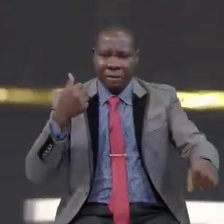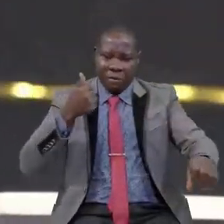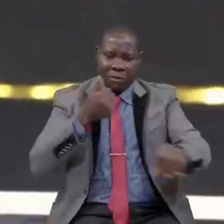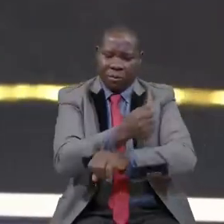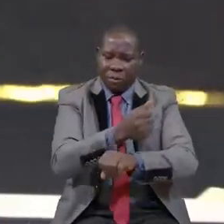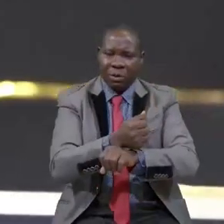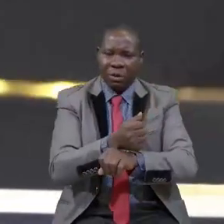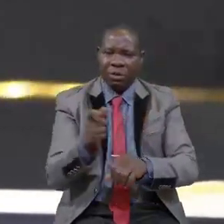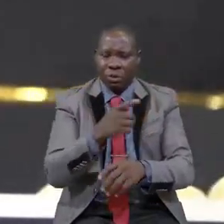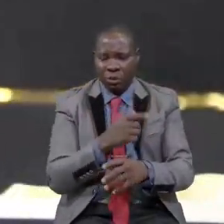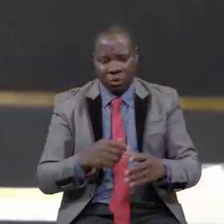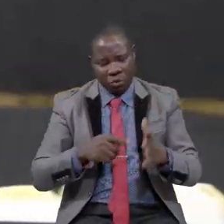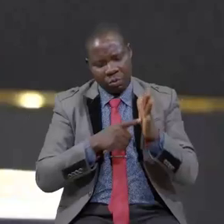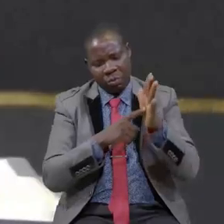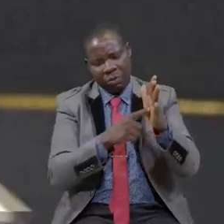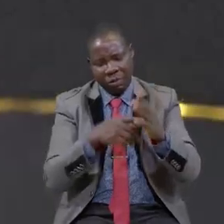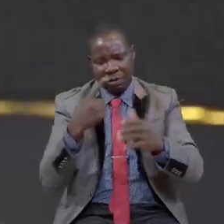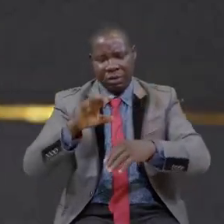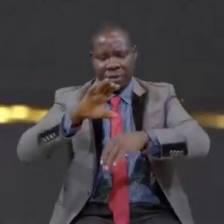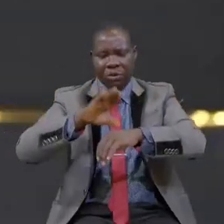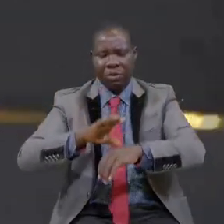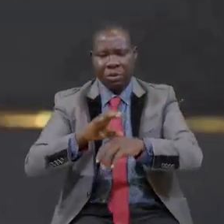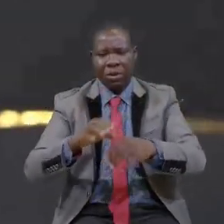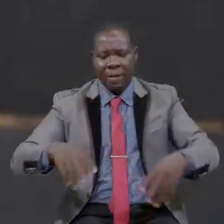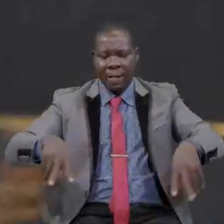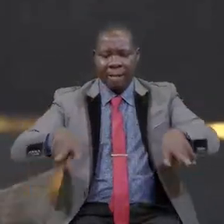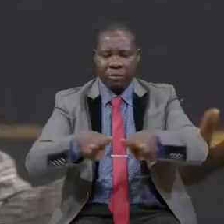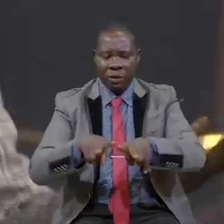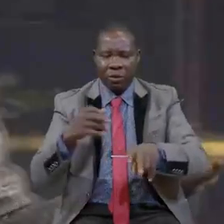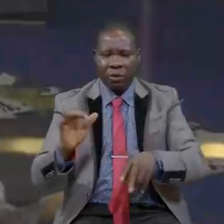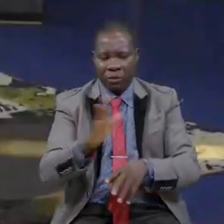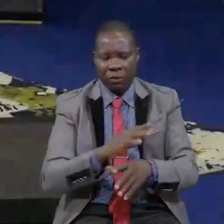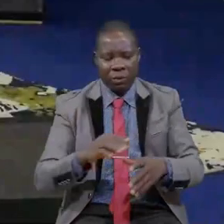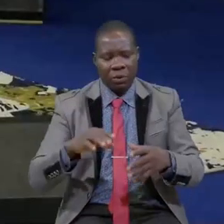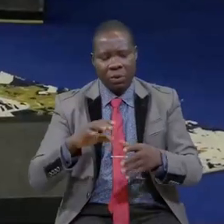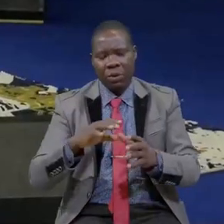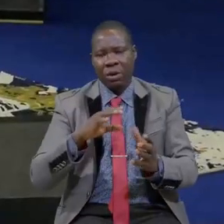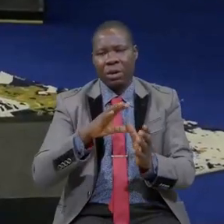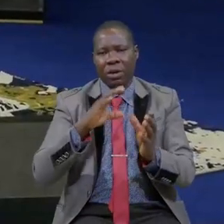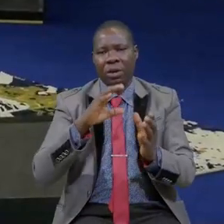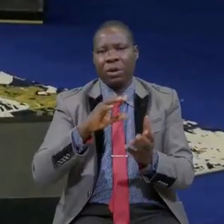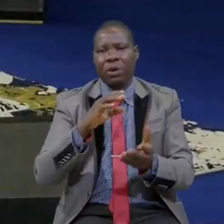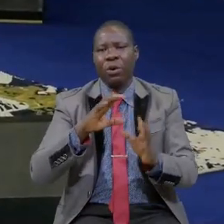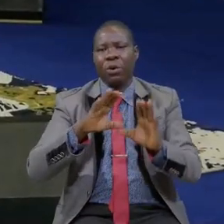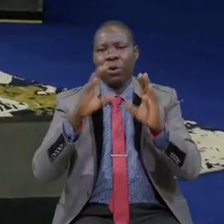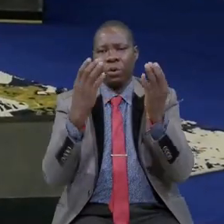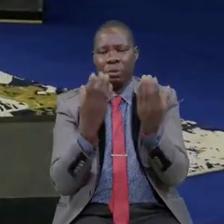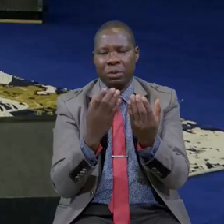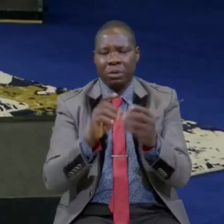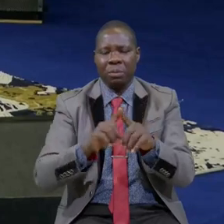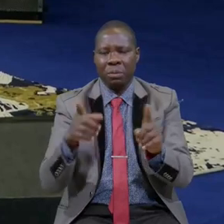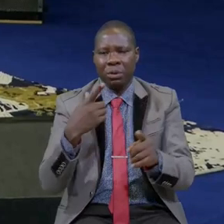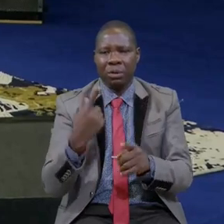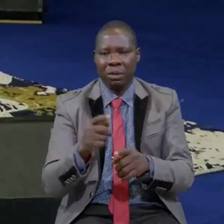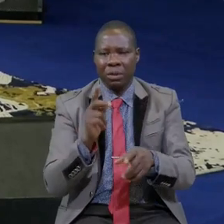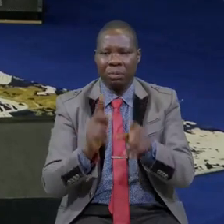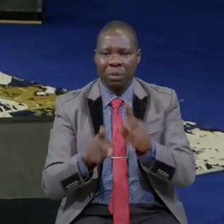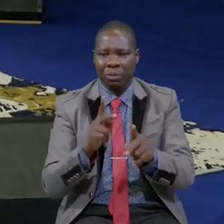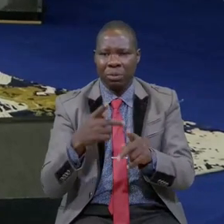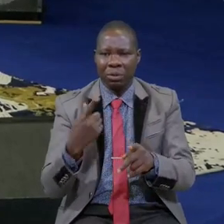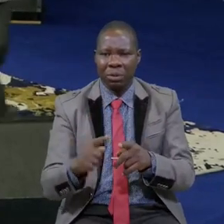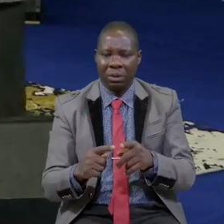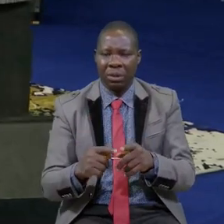Tu manifestes les valeurs culturelles de ta communauté. Mais cela nuit aux